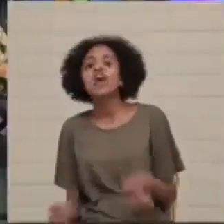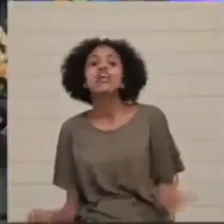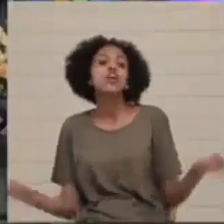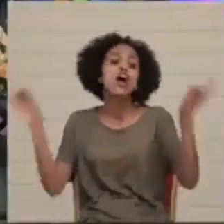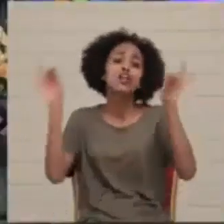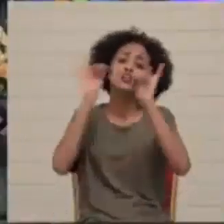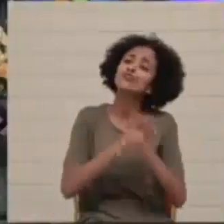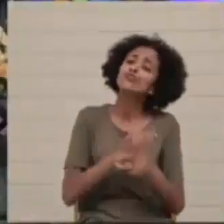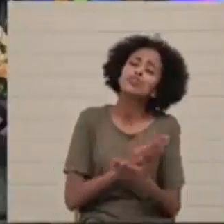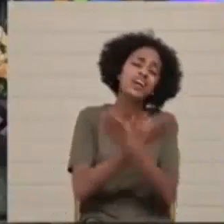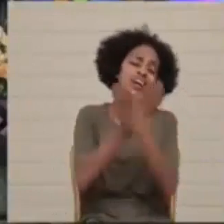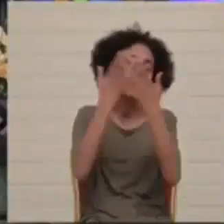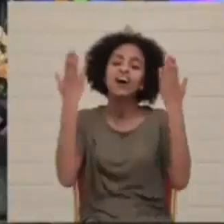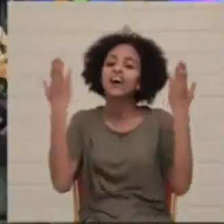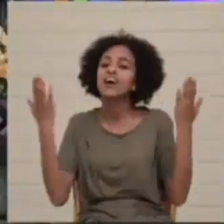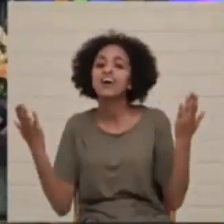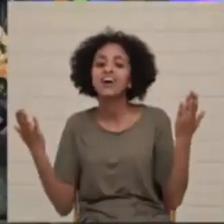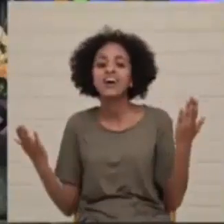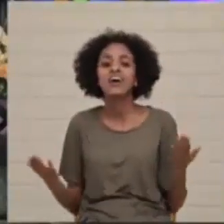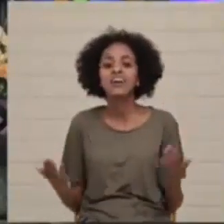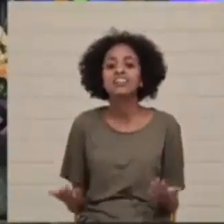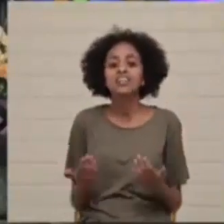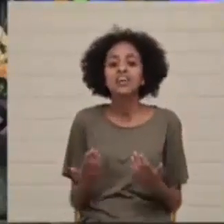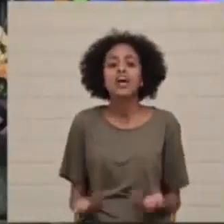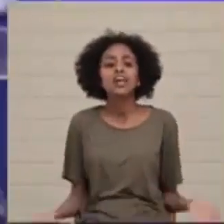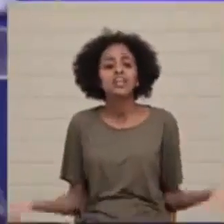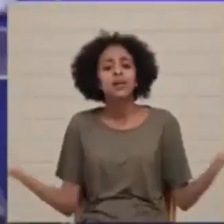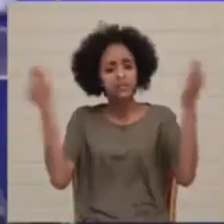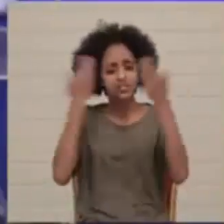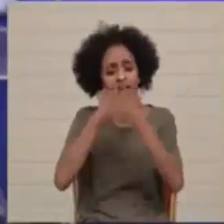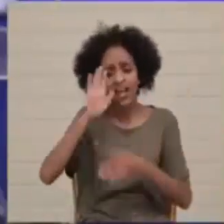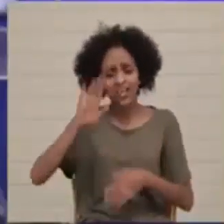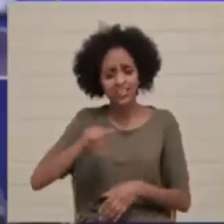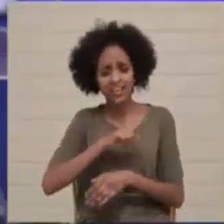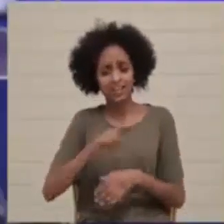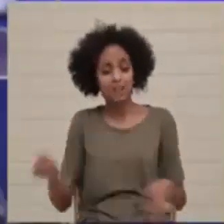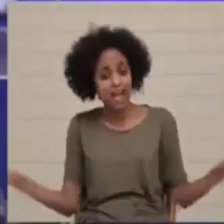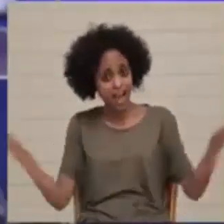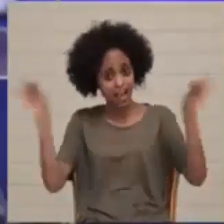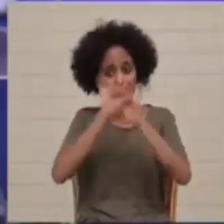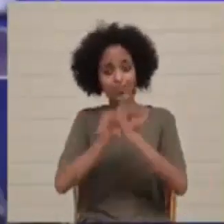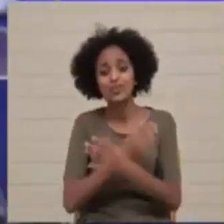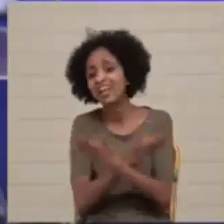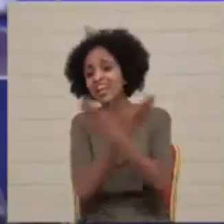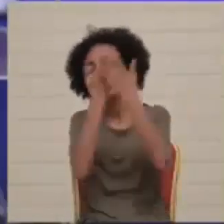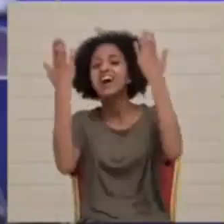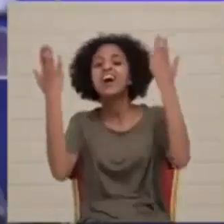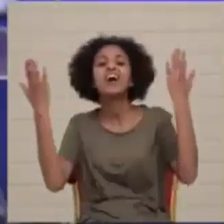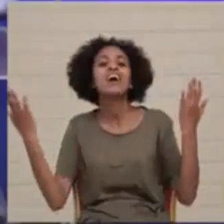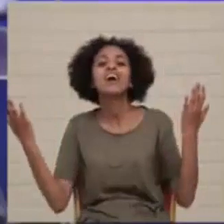ይነጋል ለሊቱ ይነጋል እንደ ጨለማ ይቀርም ለሊቱ